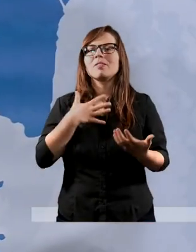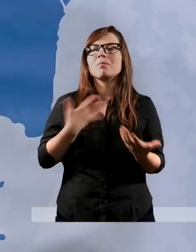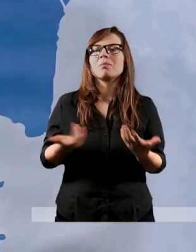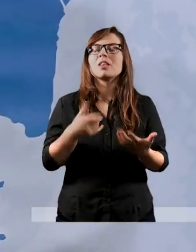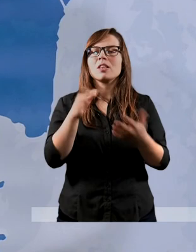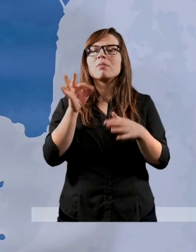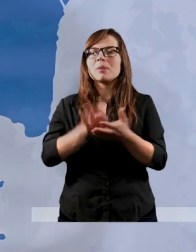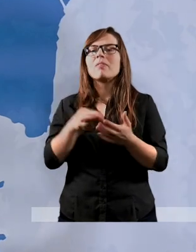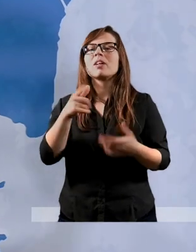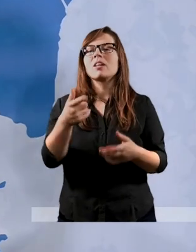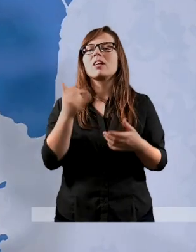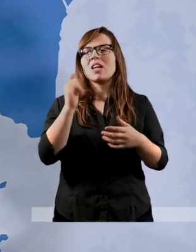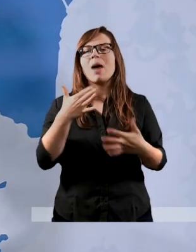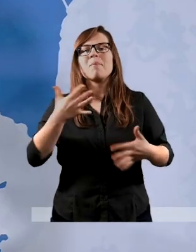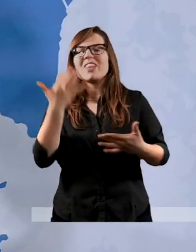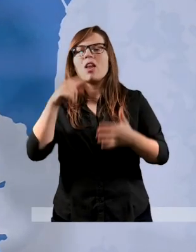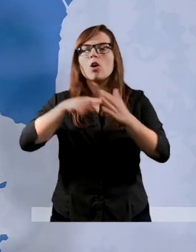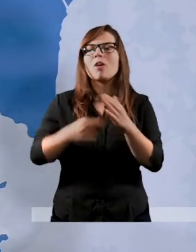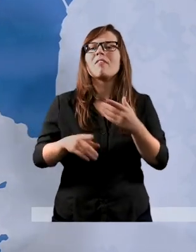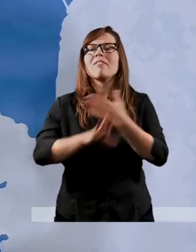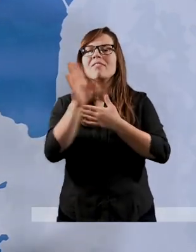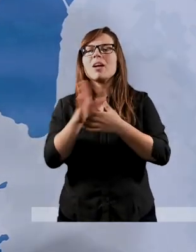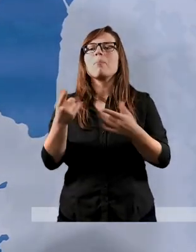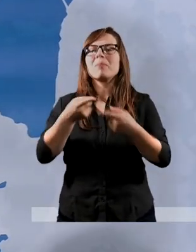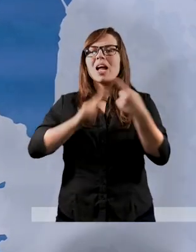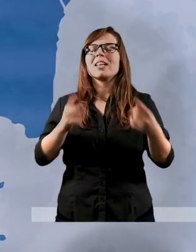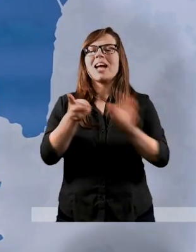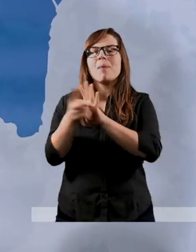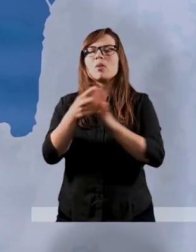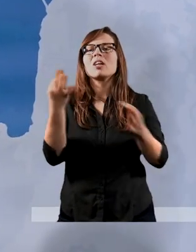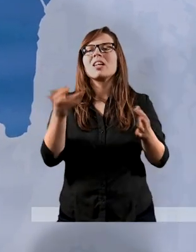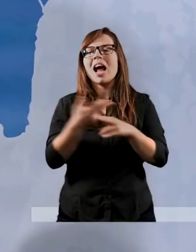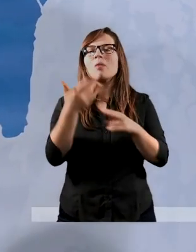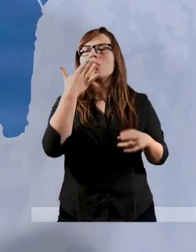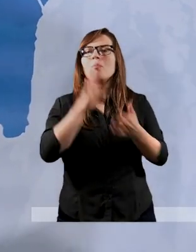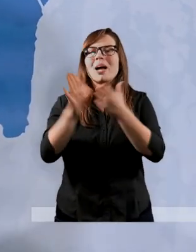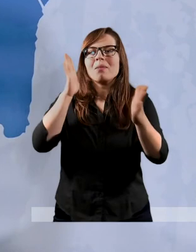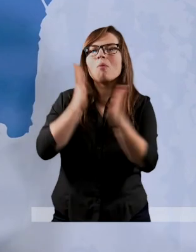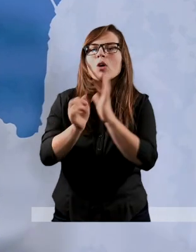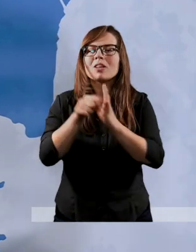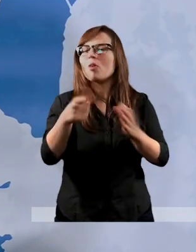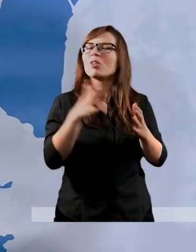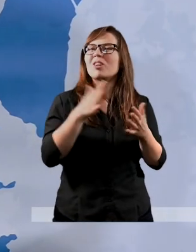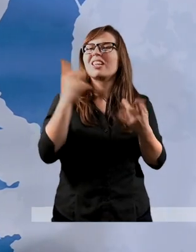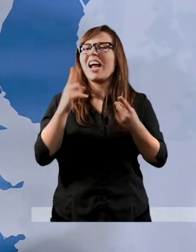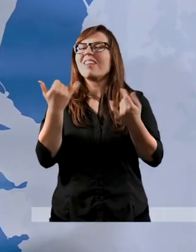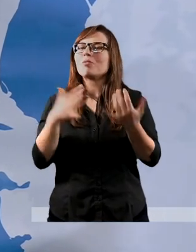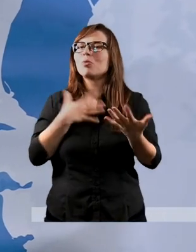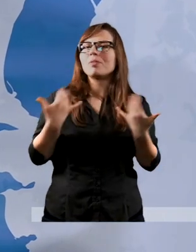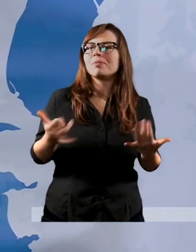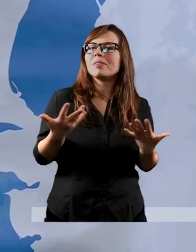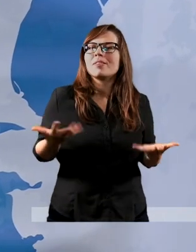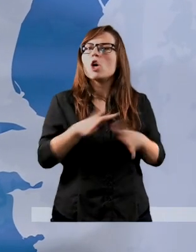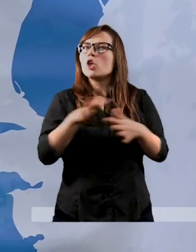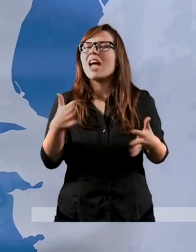Wprawdzie w przeciwieństwie do Kamila wielokrotnie występuję przed kamerą, chociaż rzadko kiedy mówię bezpośrednio do niej. I przyznam